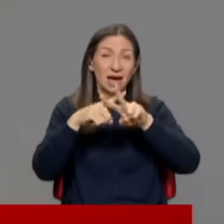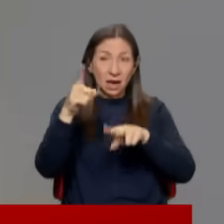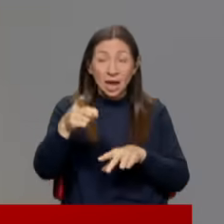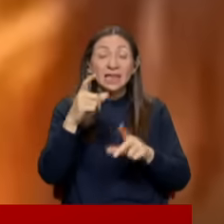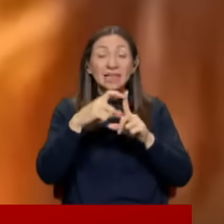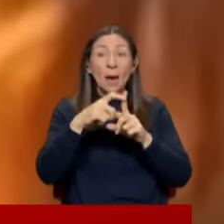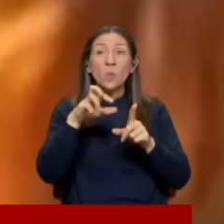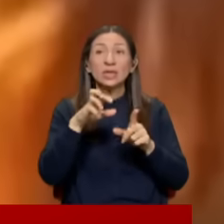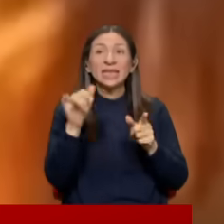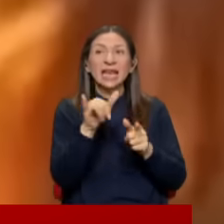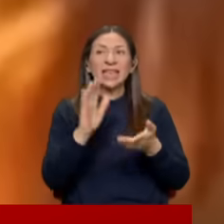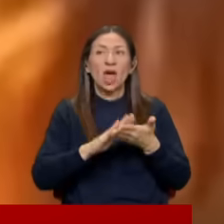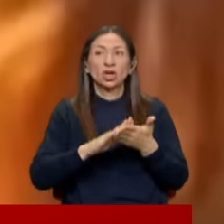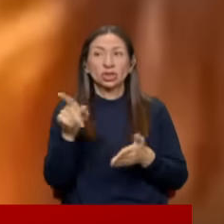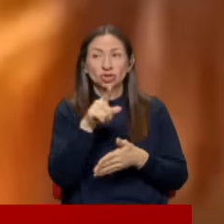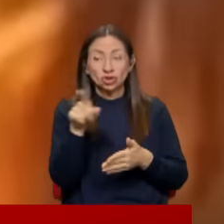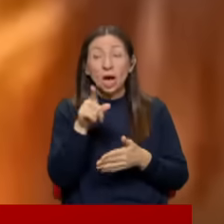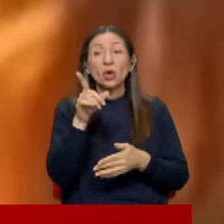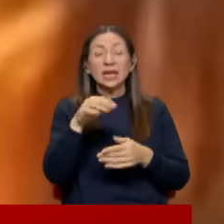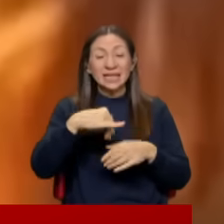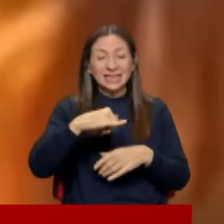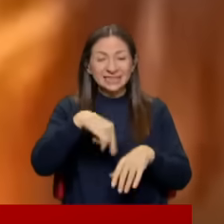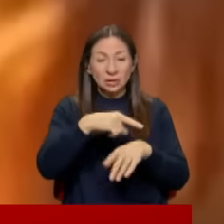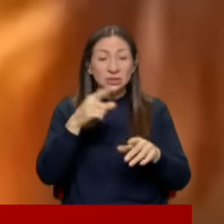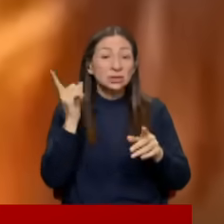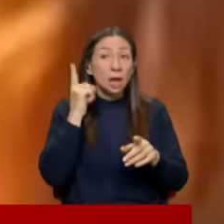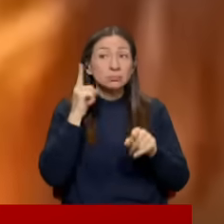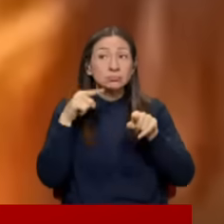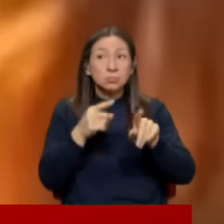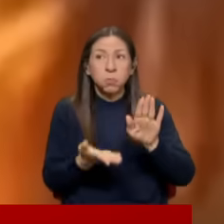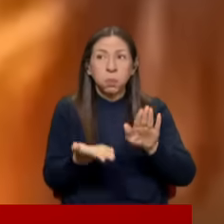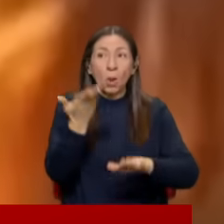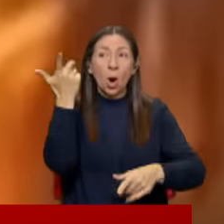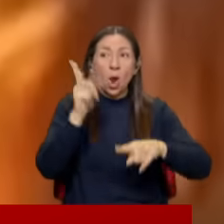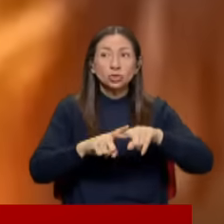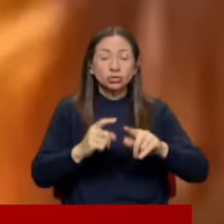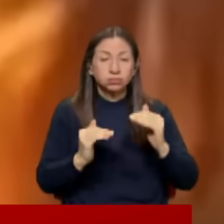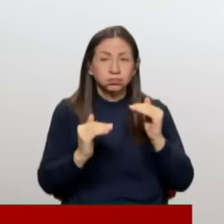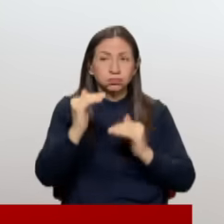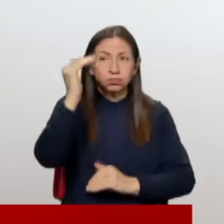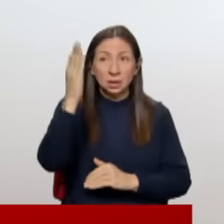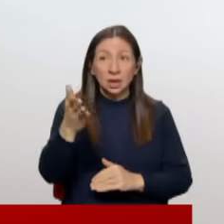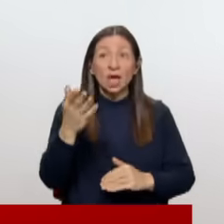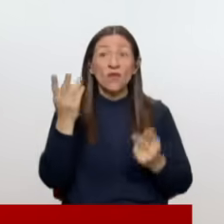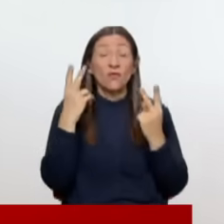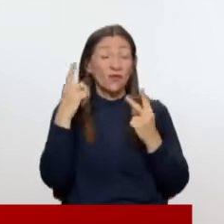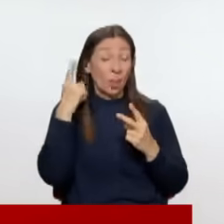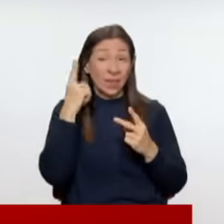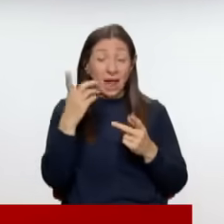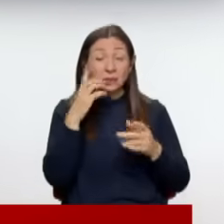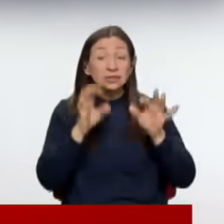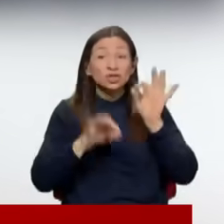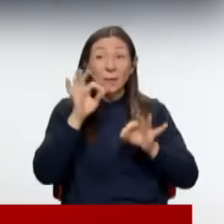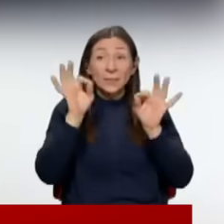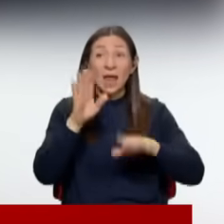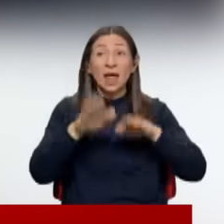Dilan Polat'ın yakın arkadaşlarından. Onun da kısa sürede takipçi sayısı da arttı, lüks yaşamındaki şatafatta. Fenomenler mercek altına